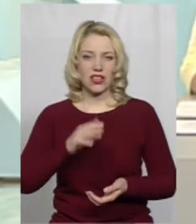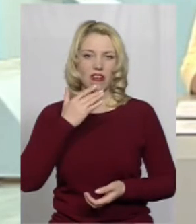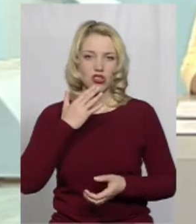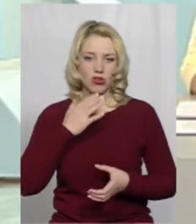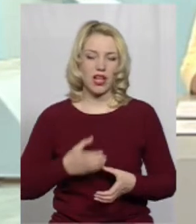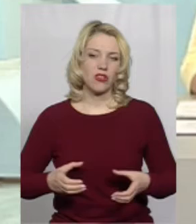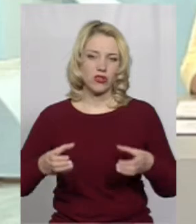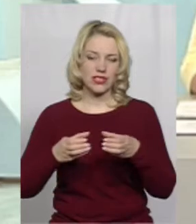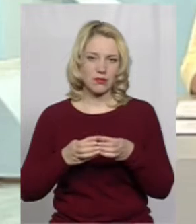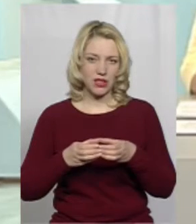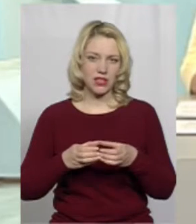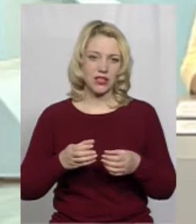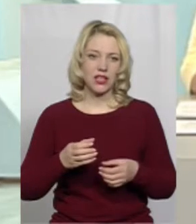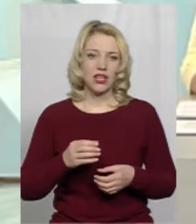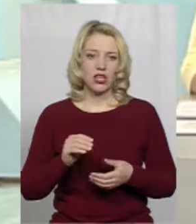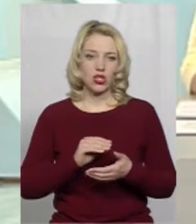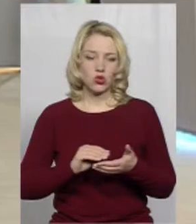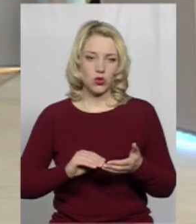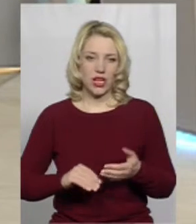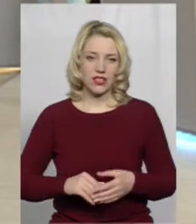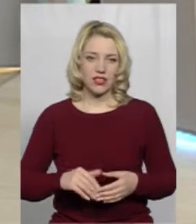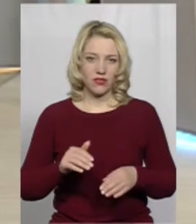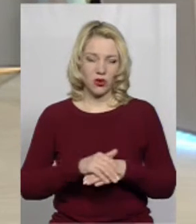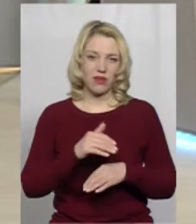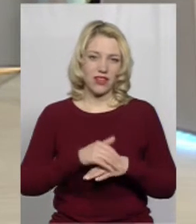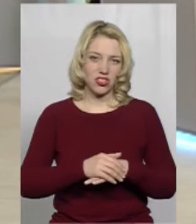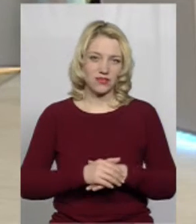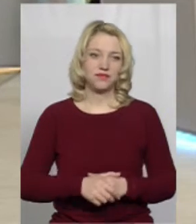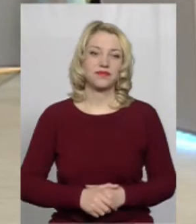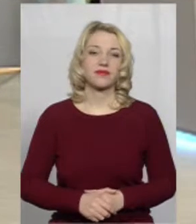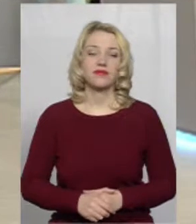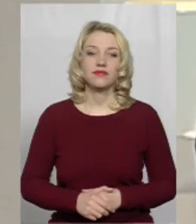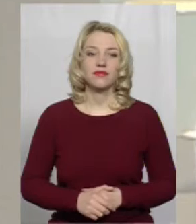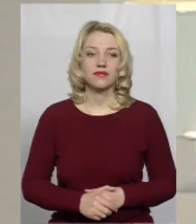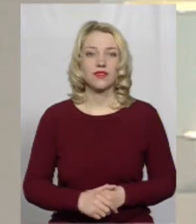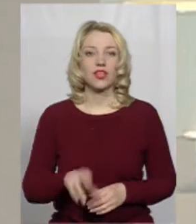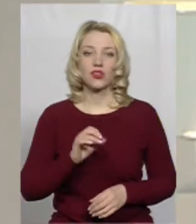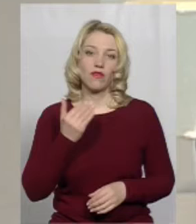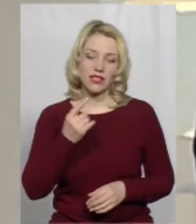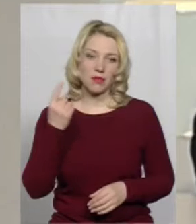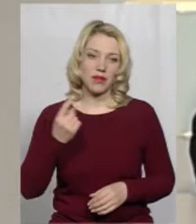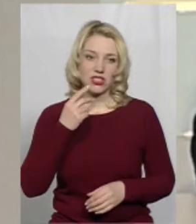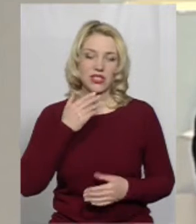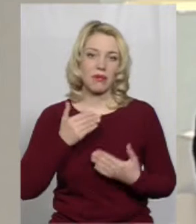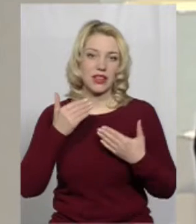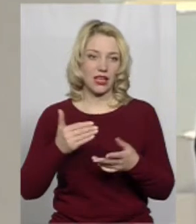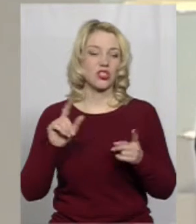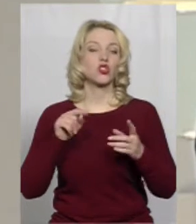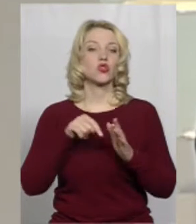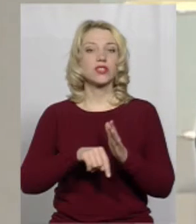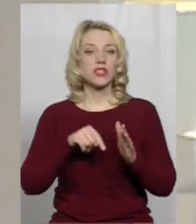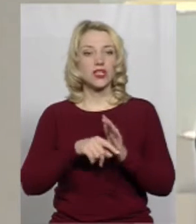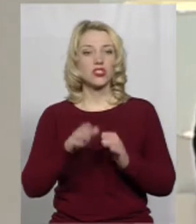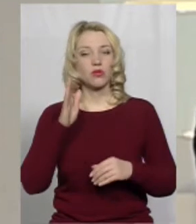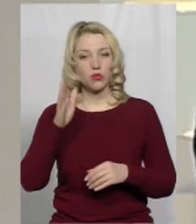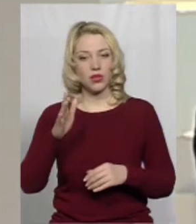Національної спілки журналістів України. Вітаю вас, пані Галино. Доброго вечора. І до вас перше запитання, пані Галино. Що значить